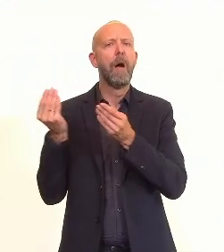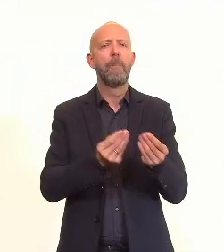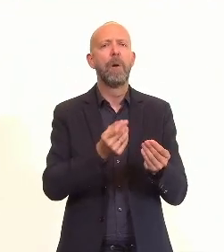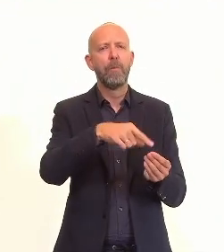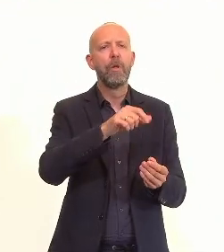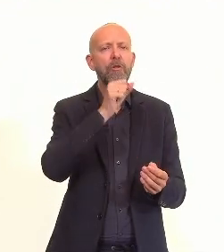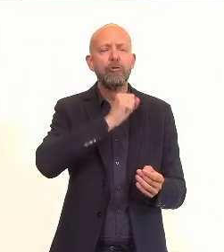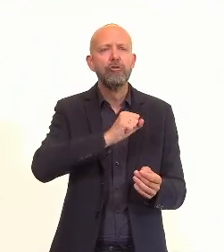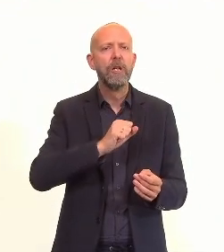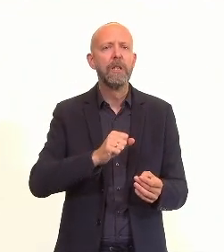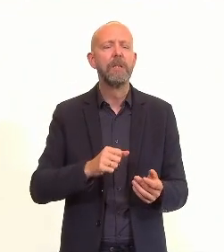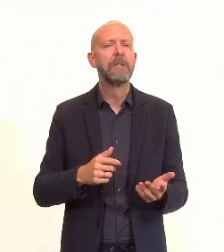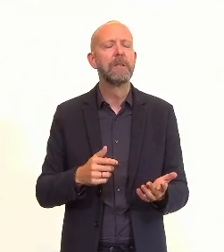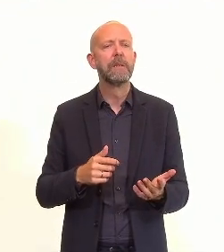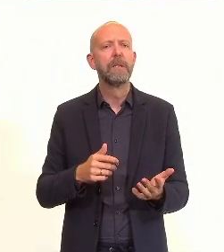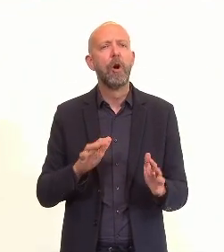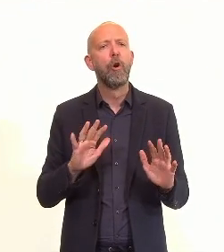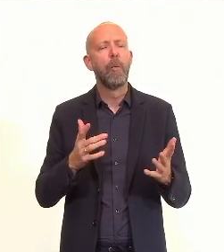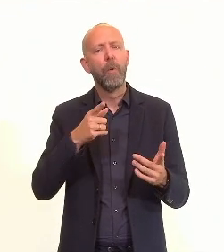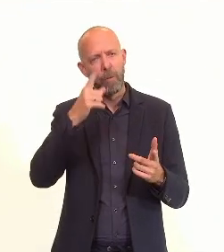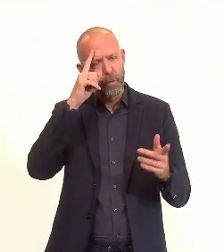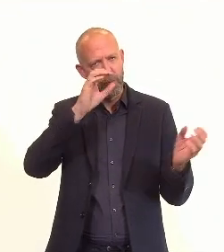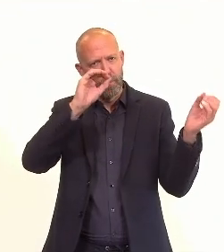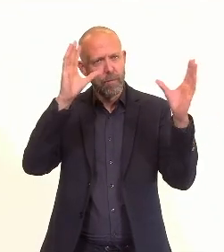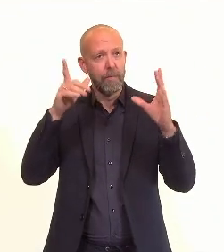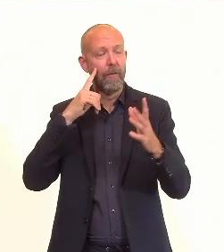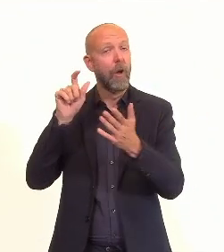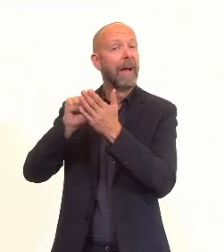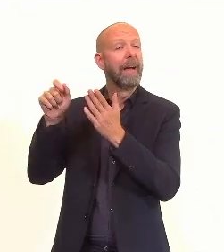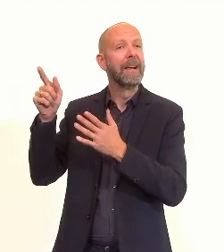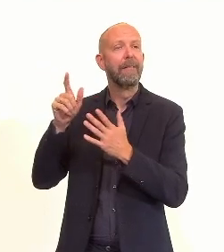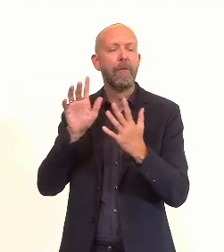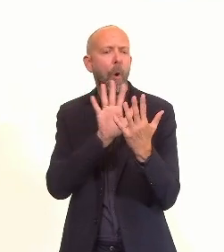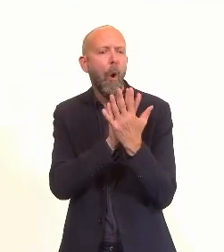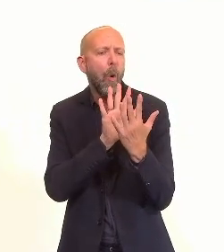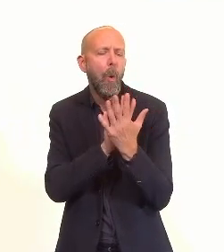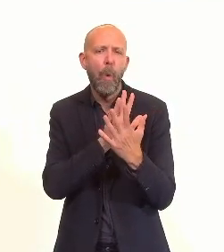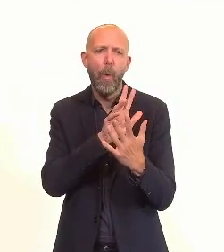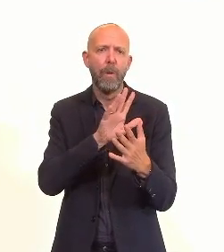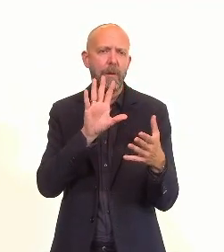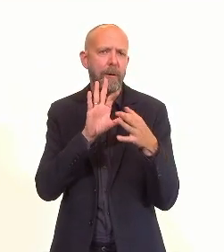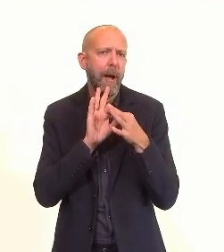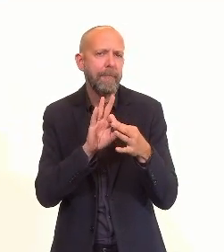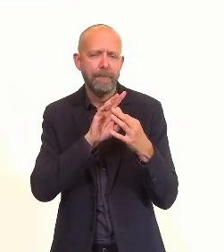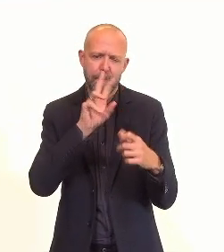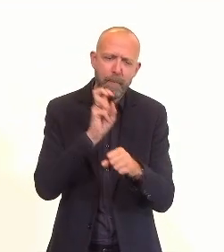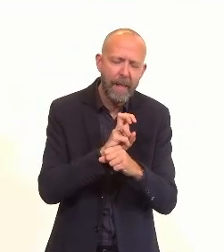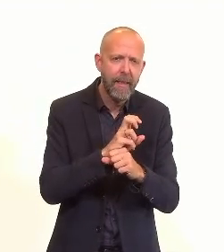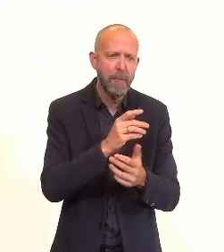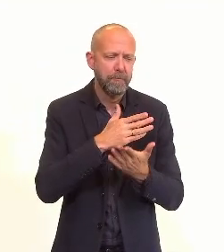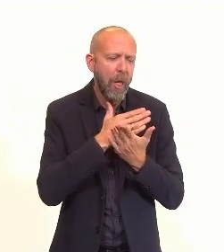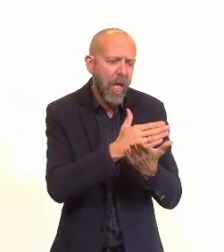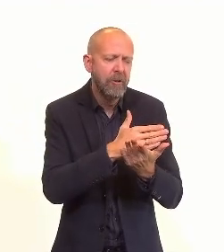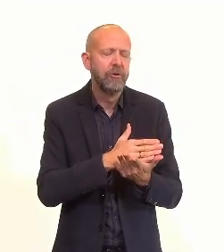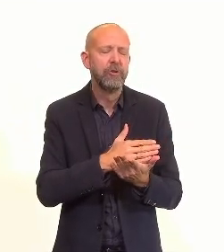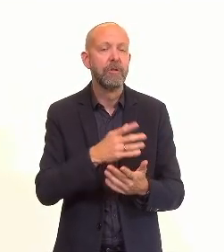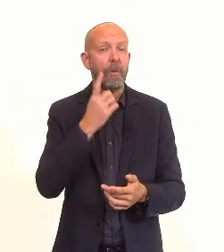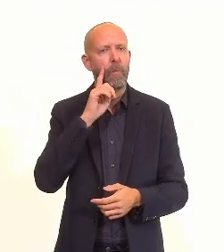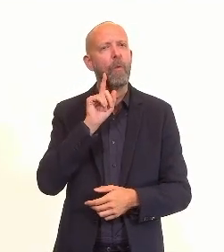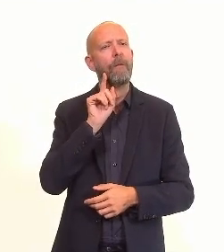de citoyennage? Comment c'est écrit là, la rencontre, le maintien, le partage. Qu'est-ce qu'il y a dedans pour vous est le